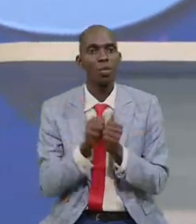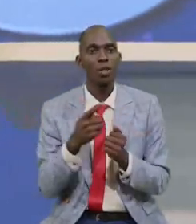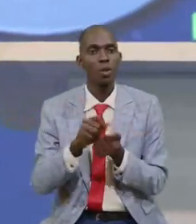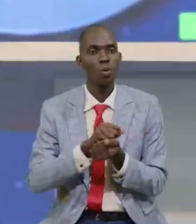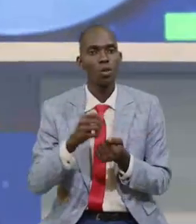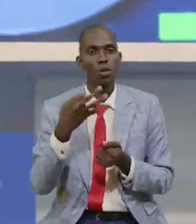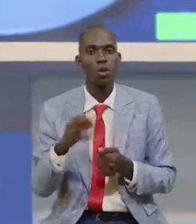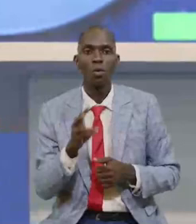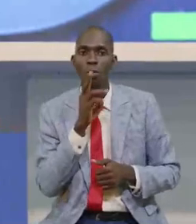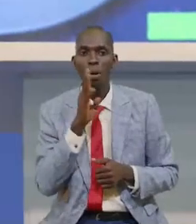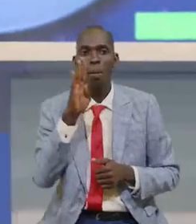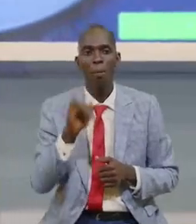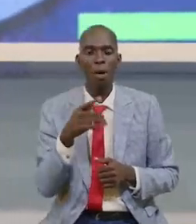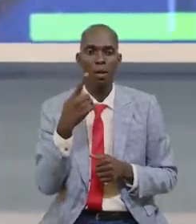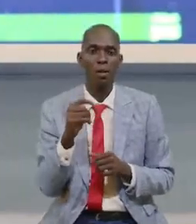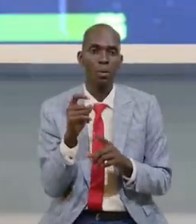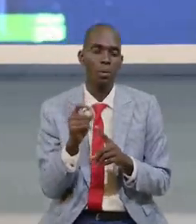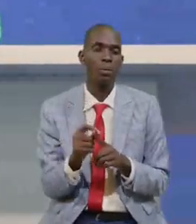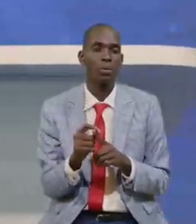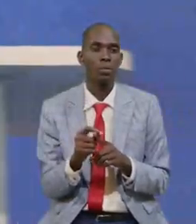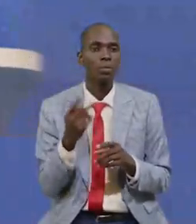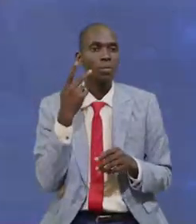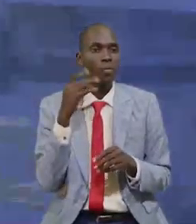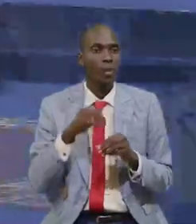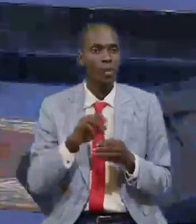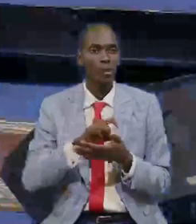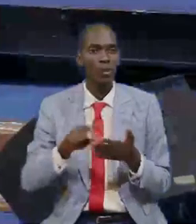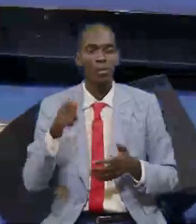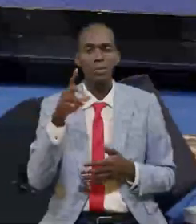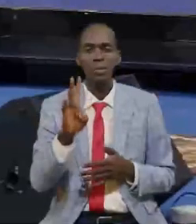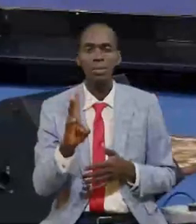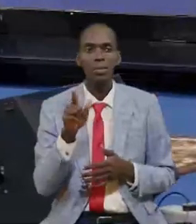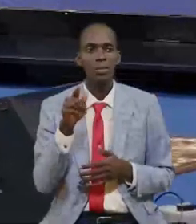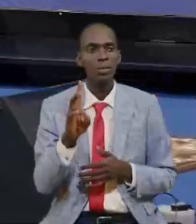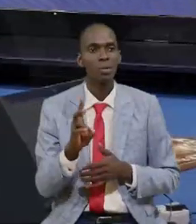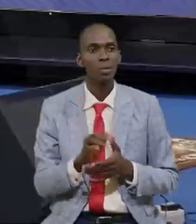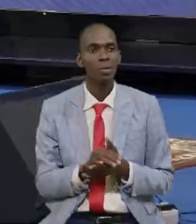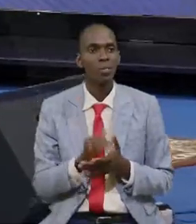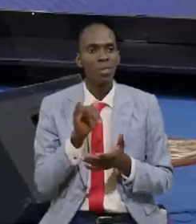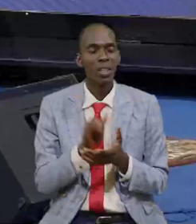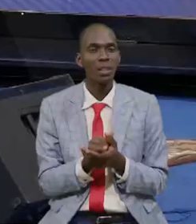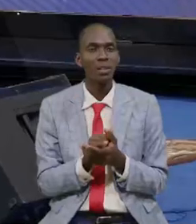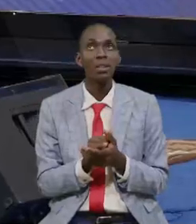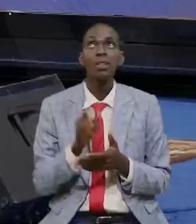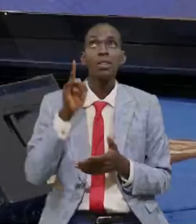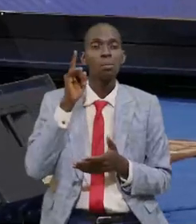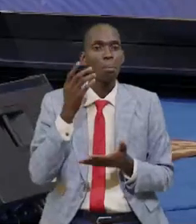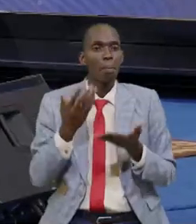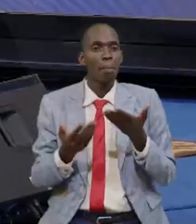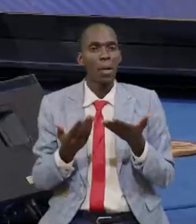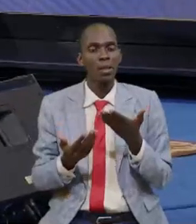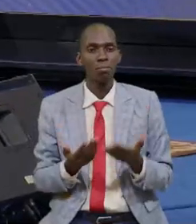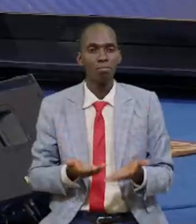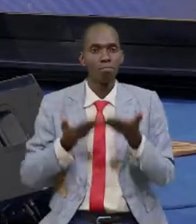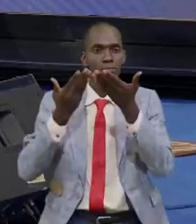l'avoir purifiée par le baptême d'eau. Le verset 27. Afin de faire